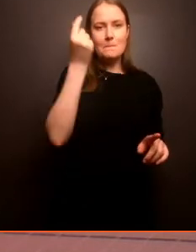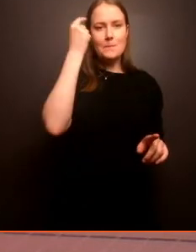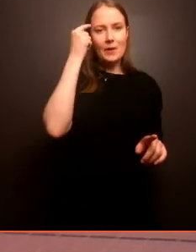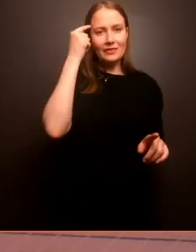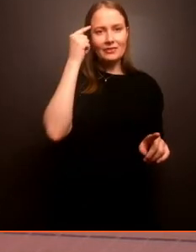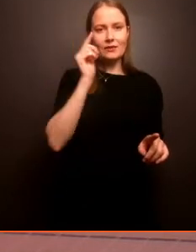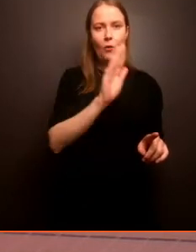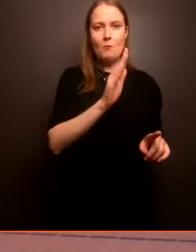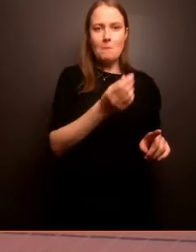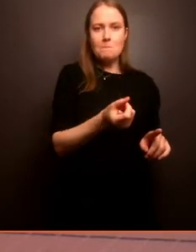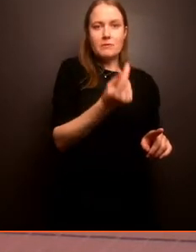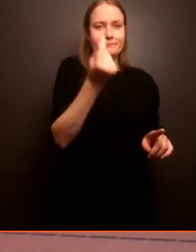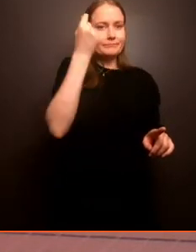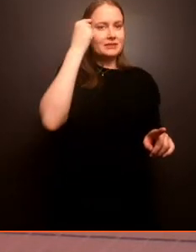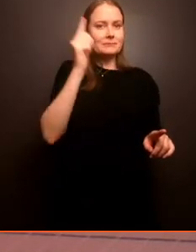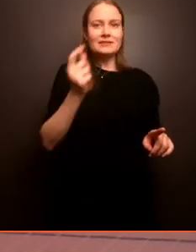Kadri mõtted tekitasid?